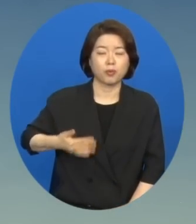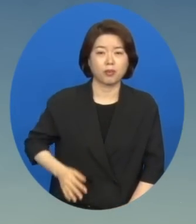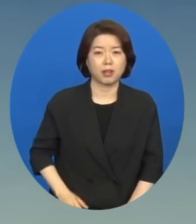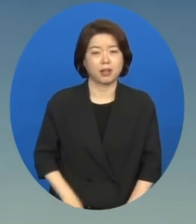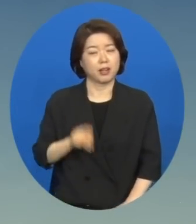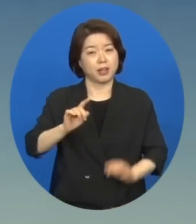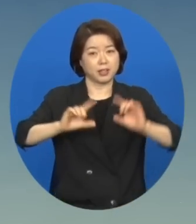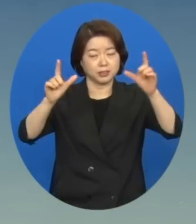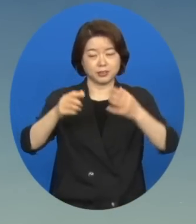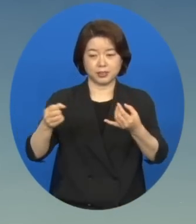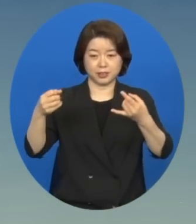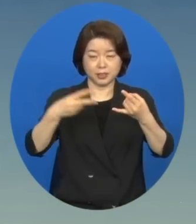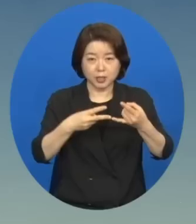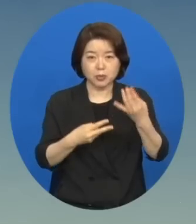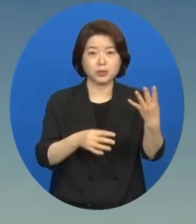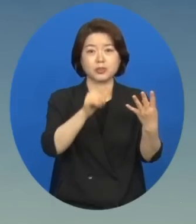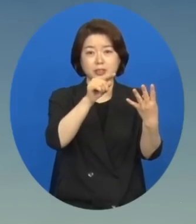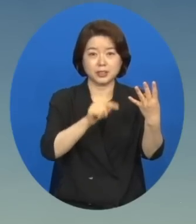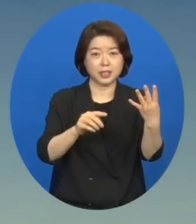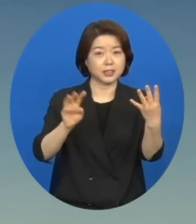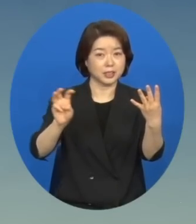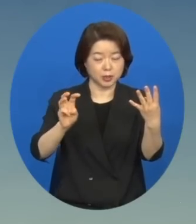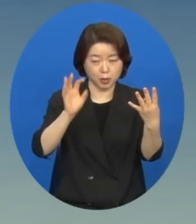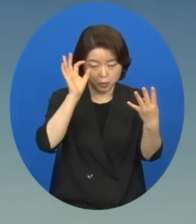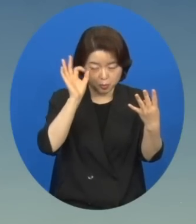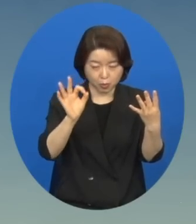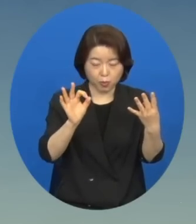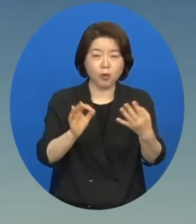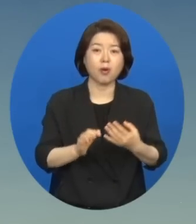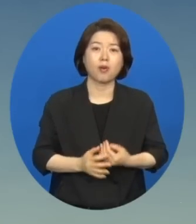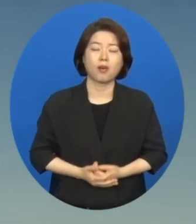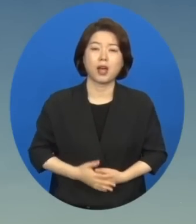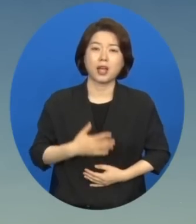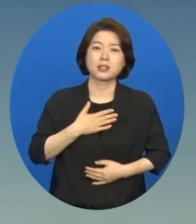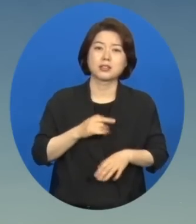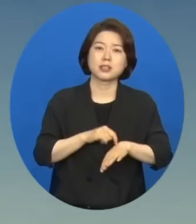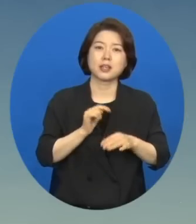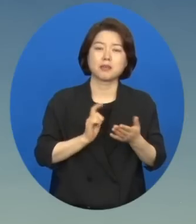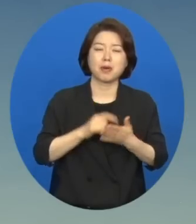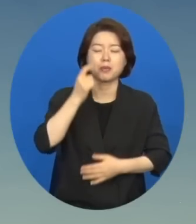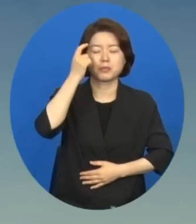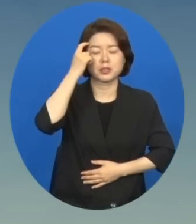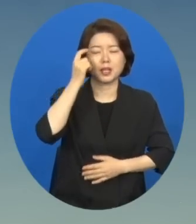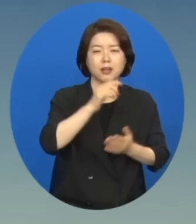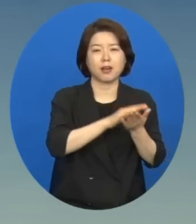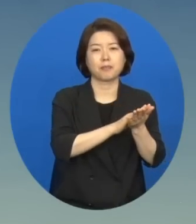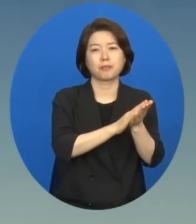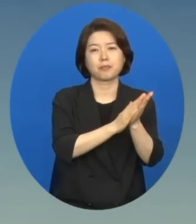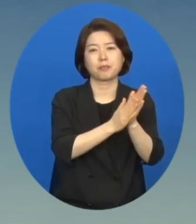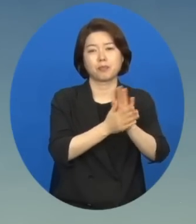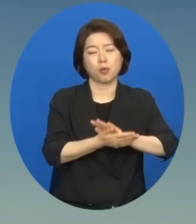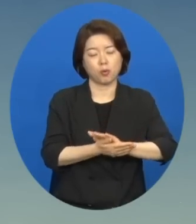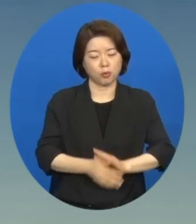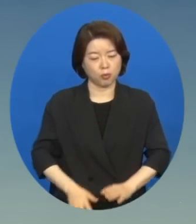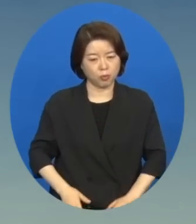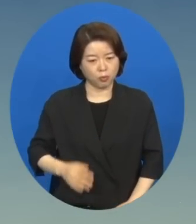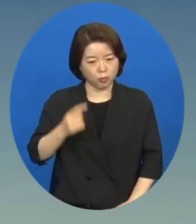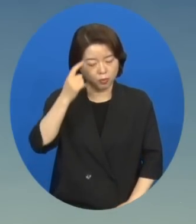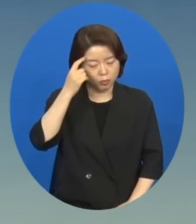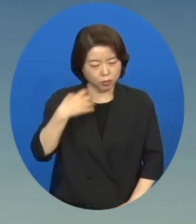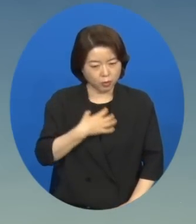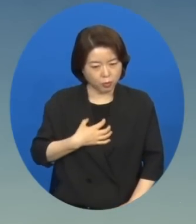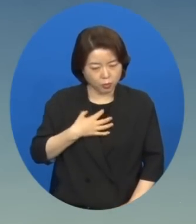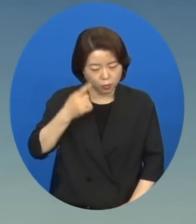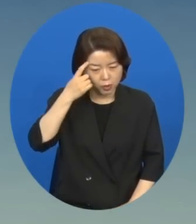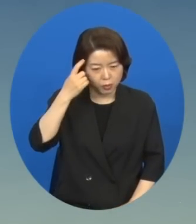그 에베소서 4장 30절 말씀을 듣다가 제 마음의 생각이 바뀌기를, 내가 왜 이렇게 괴롭지 그러고